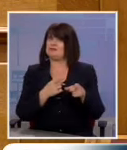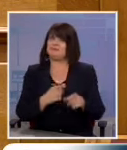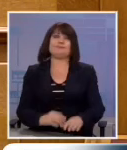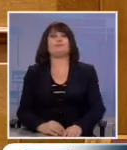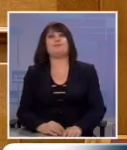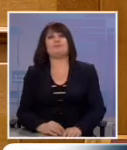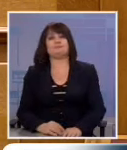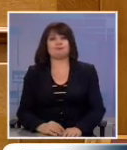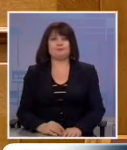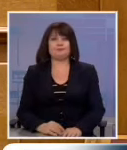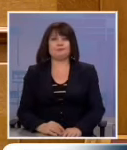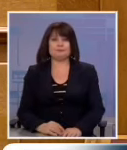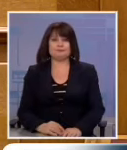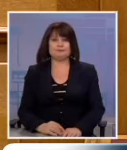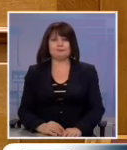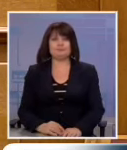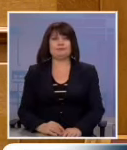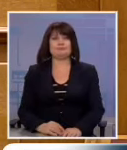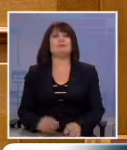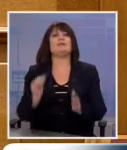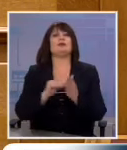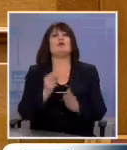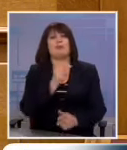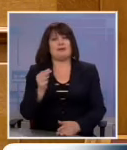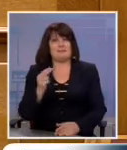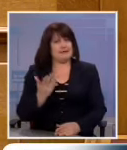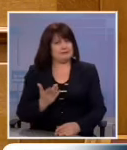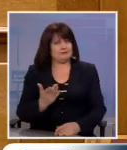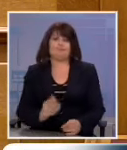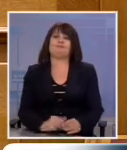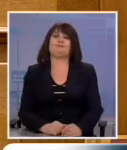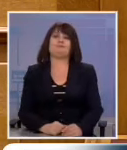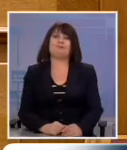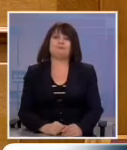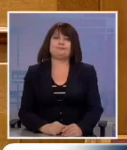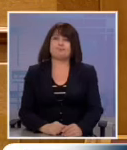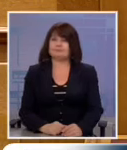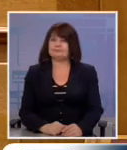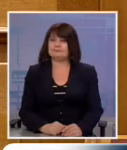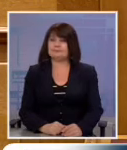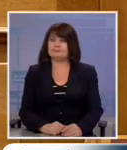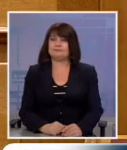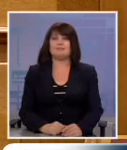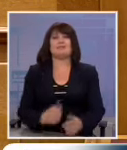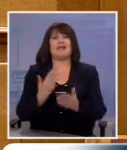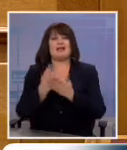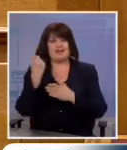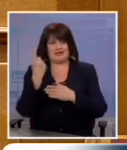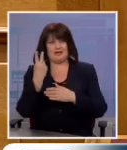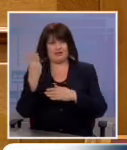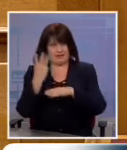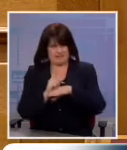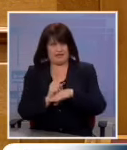Έρχεται λοιπόν ένα ακόμα ζήτημα. Αν με την άδειά σας, κύριε Πρόεδρε, αν έχω 2 ή 3